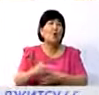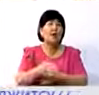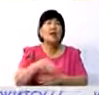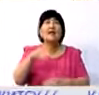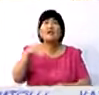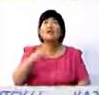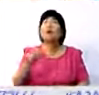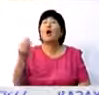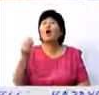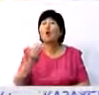Темир Шаукелов удостоился специального приза акима района за самую первую рыбу. А Балтабай Жаханов из Аккома за